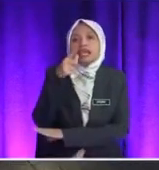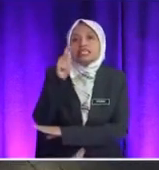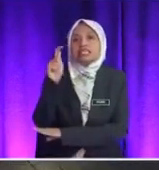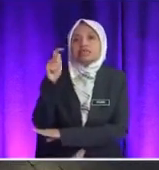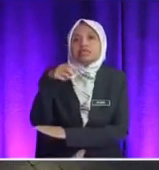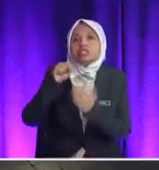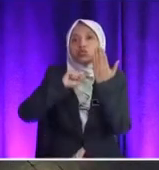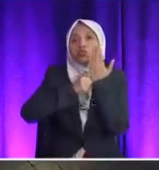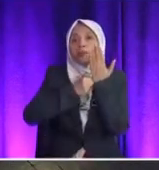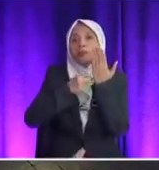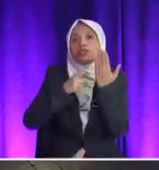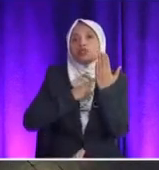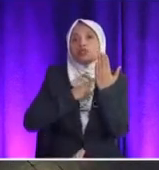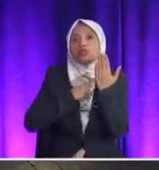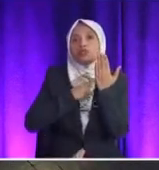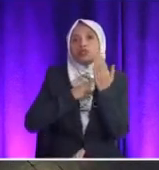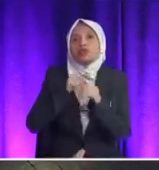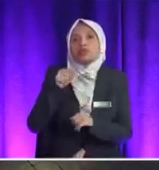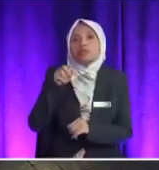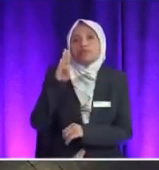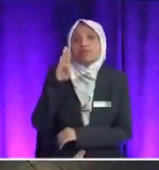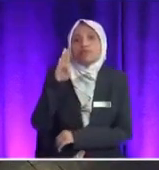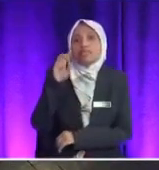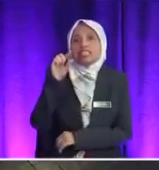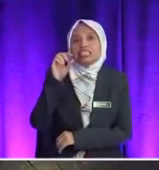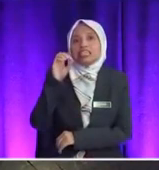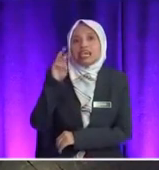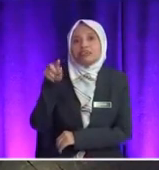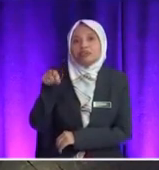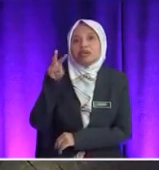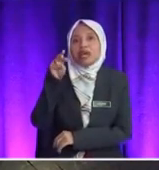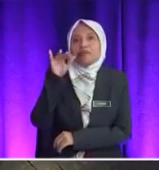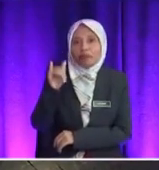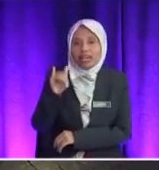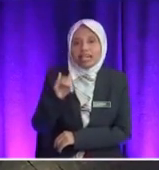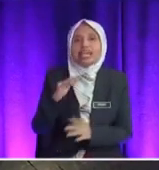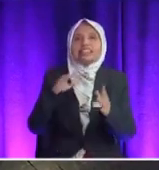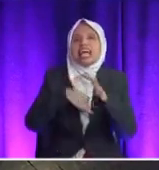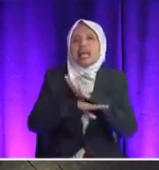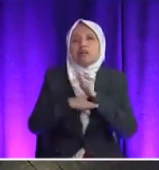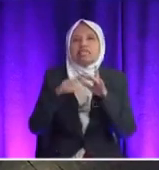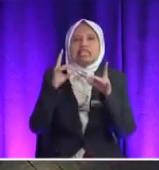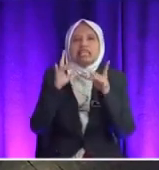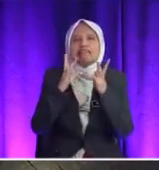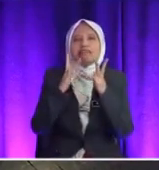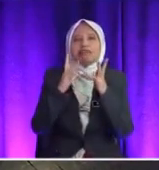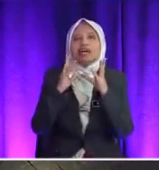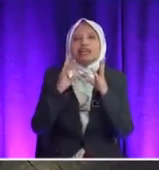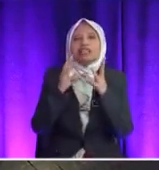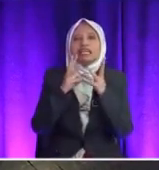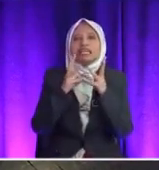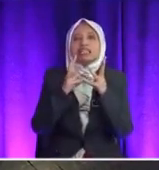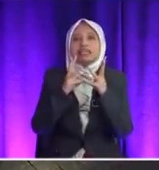suburku titik MUI Sampang di LTD ottm ylva The Jack gumuh madlazim